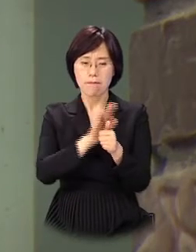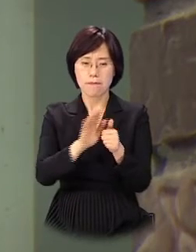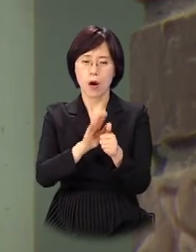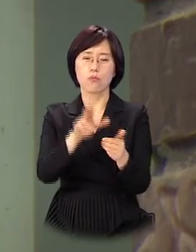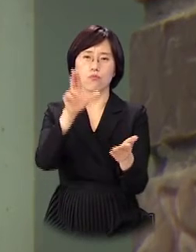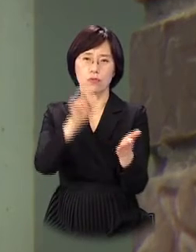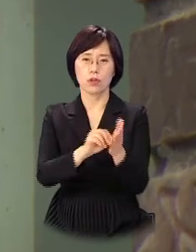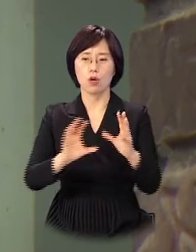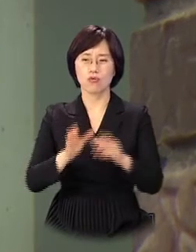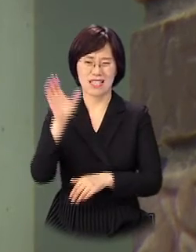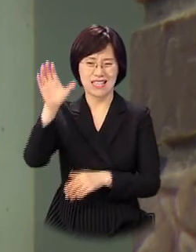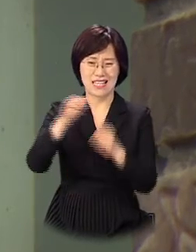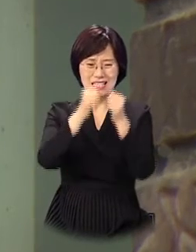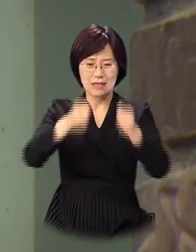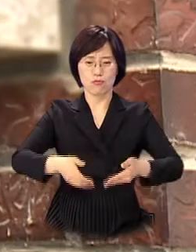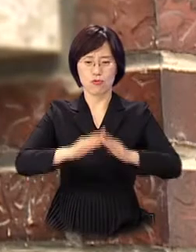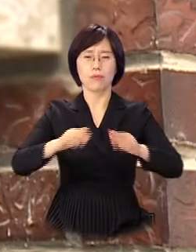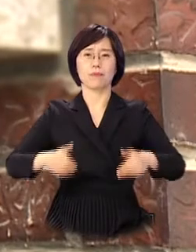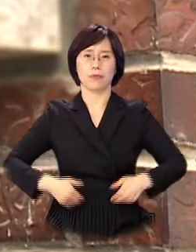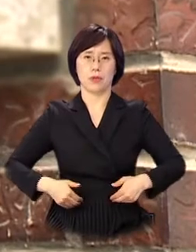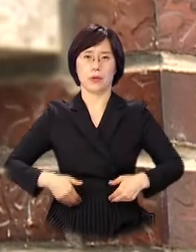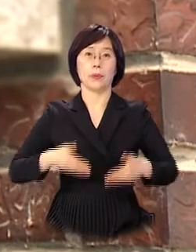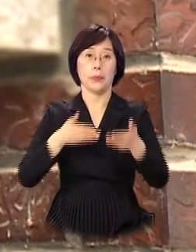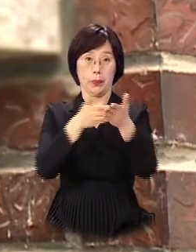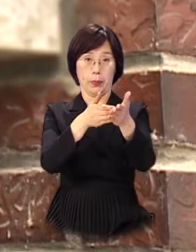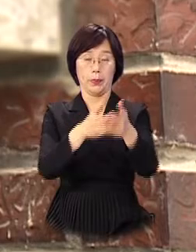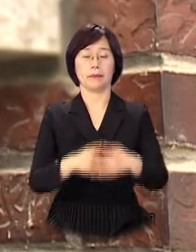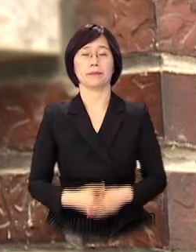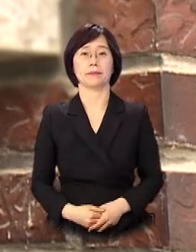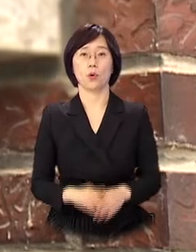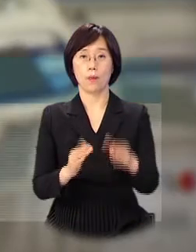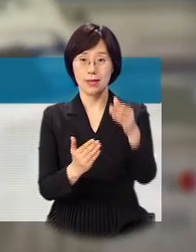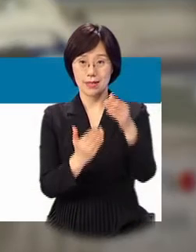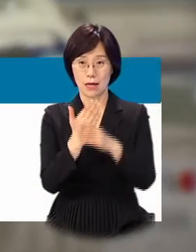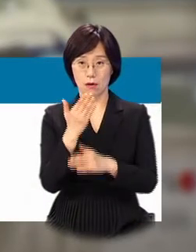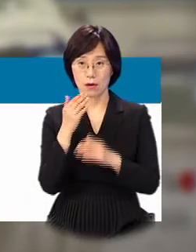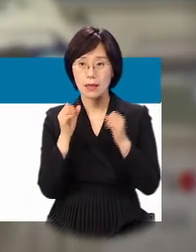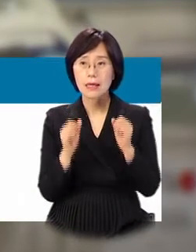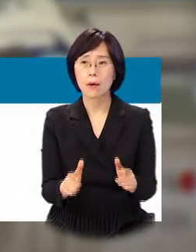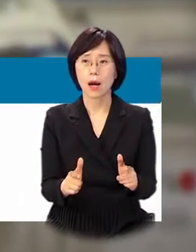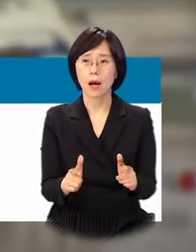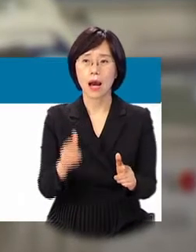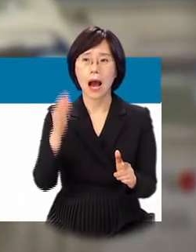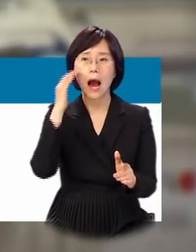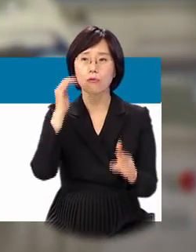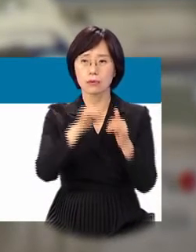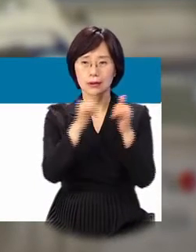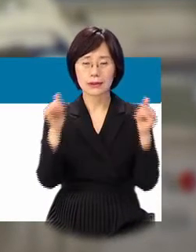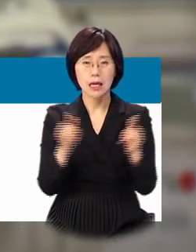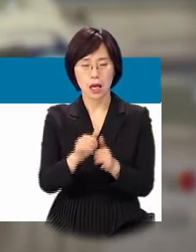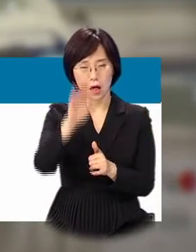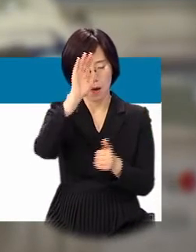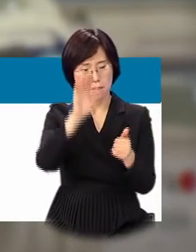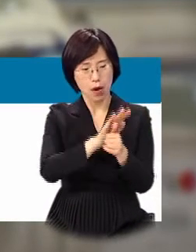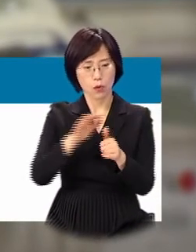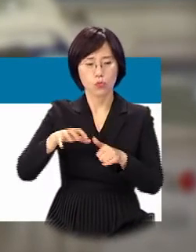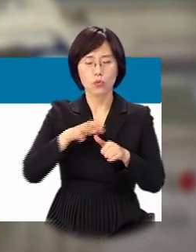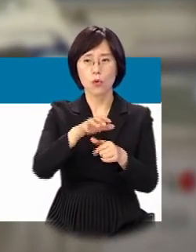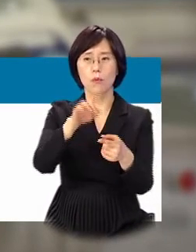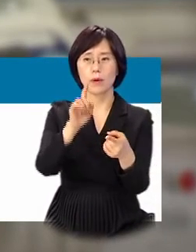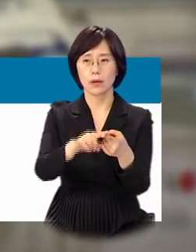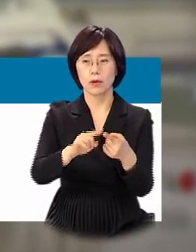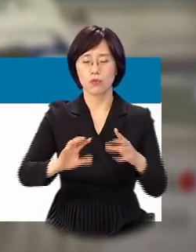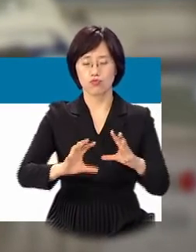국가가 책임지는 시스템을 구축해야 한다고 촉구했습니다. 이번 사건을 계기로 해서 우리 사회에 간병과 돌봄에 대한